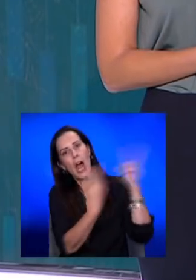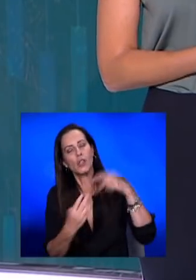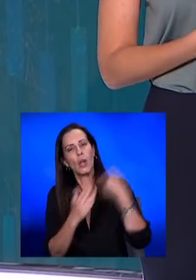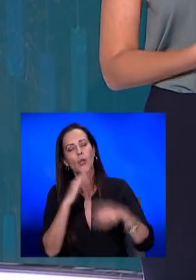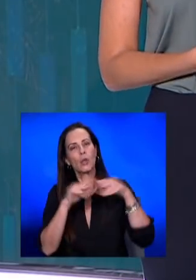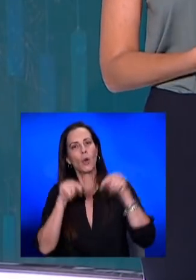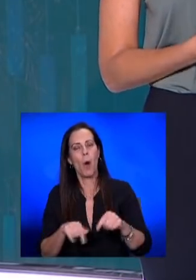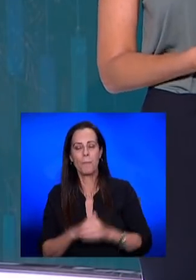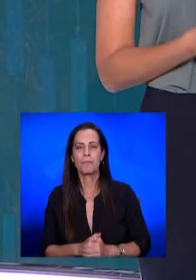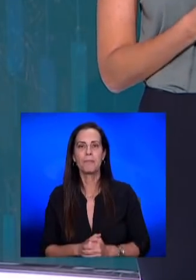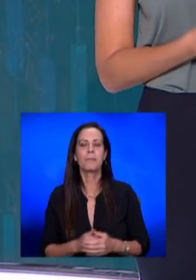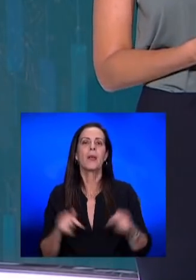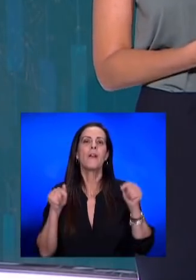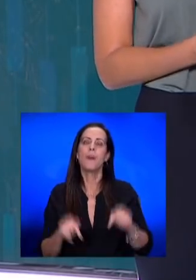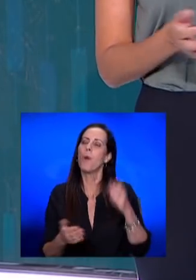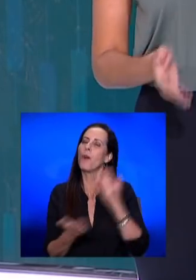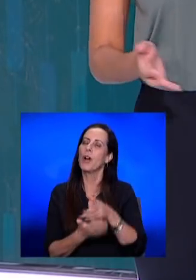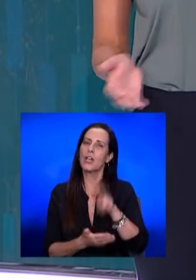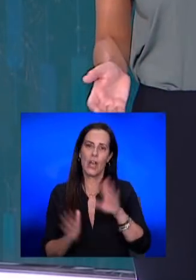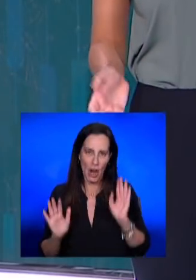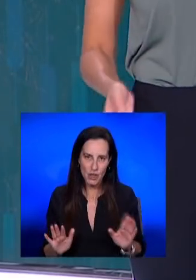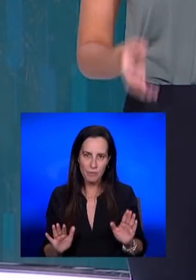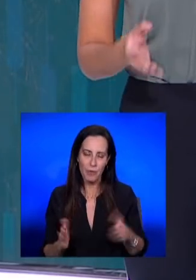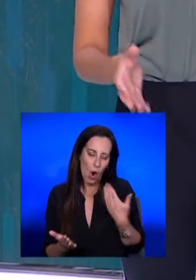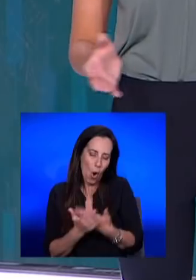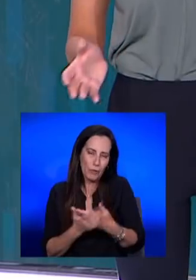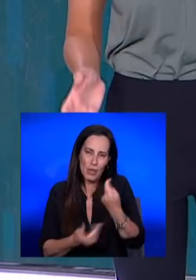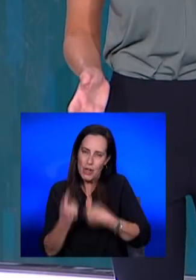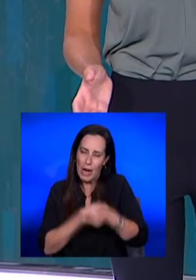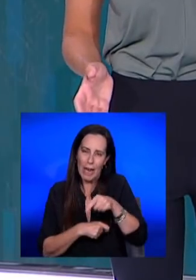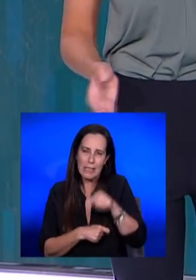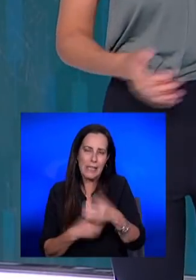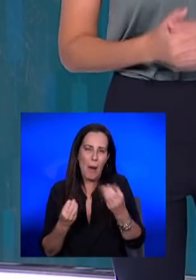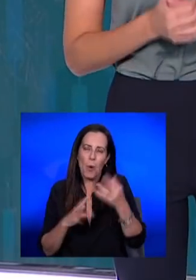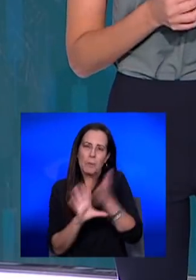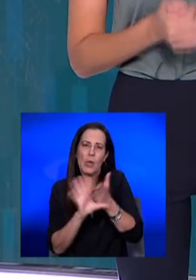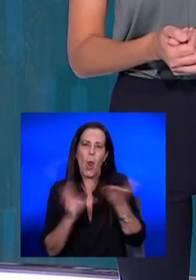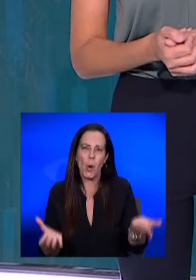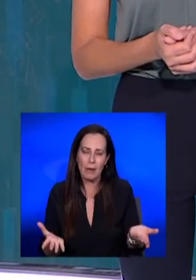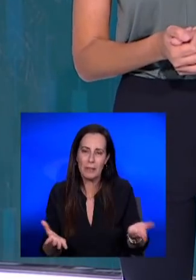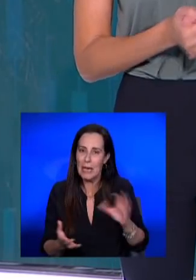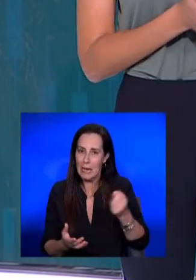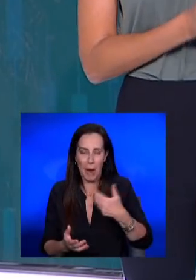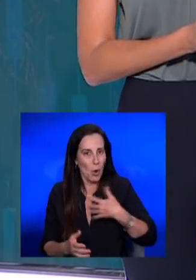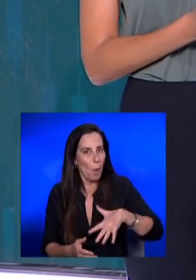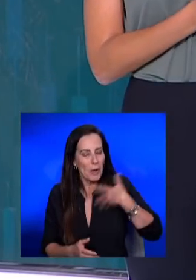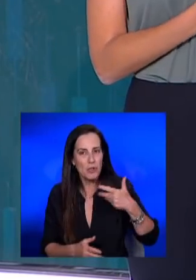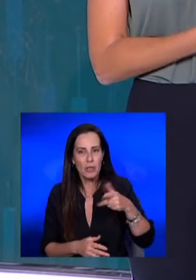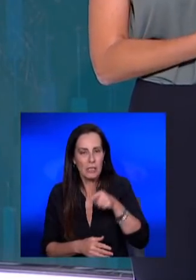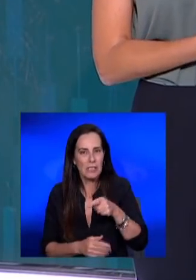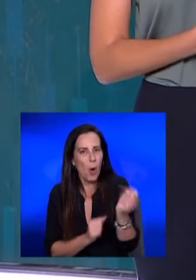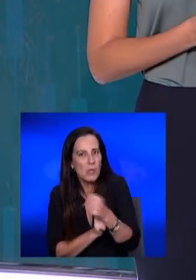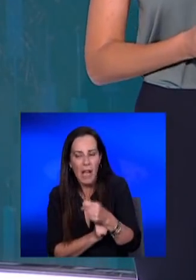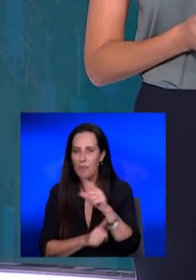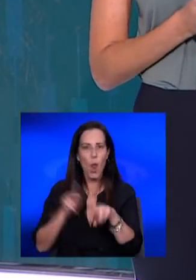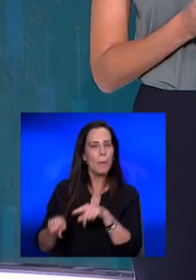דירות. וכאן כבר נכנסת לתמונה העובדה שכלכלה היא המון המון פסיכולוגיה, שאם אנחנו מרגישים שהנושא מוזנח ולא